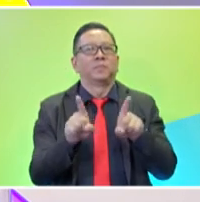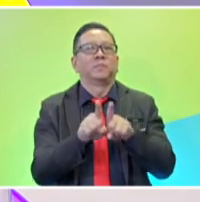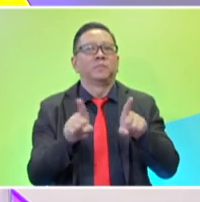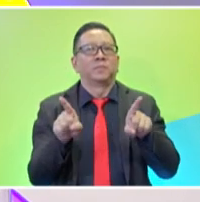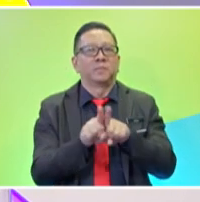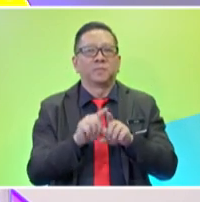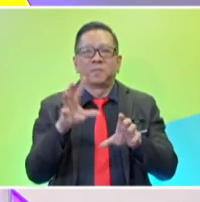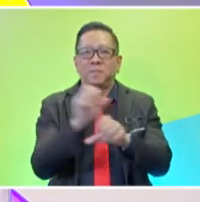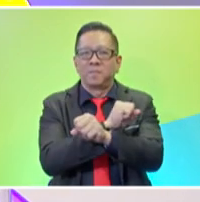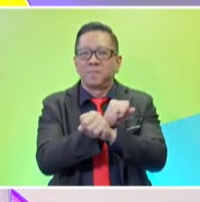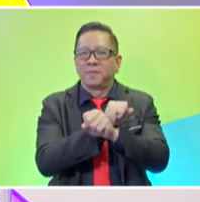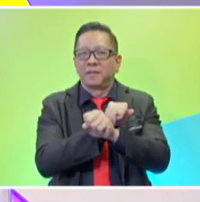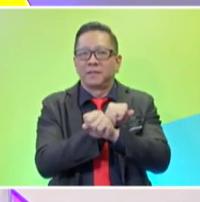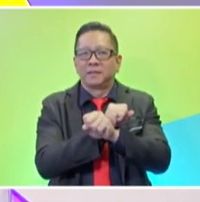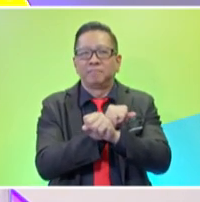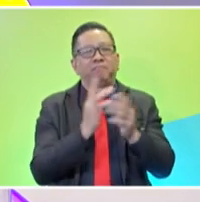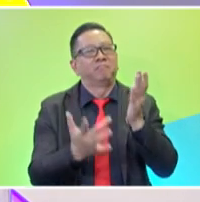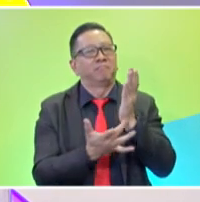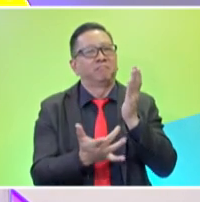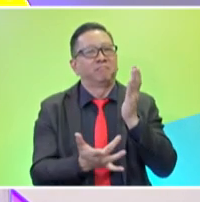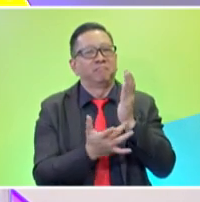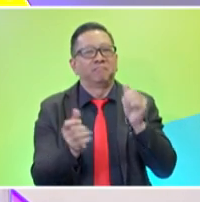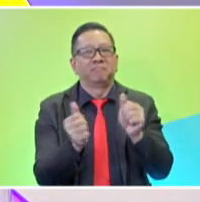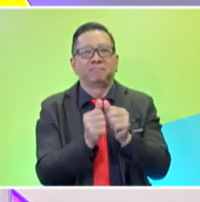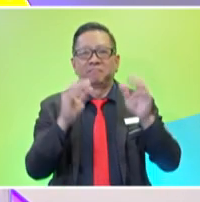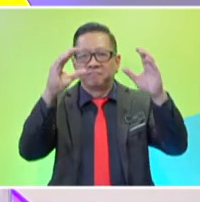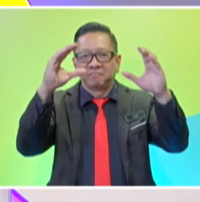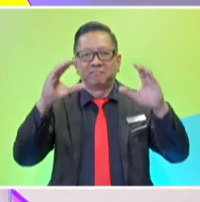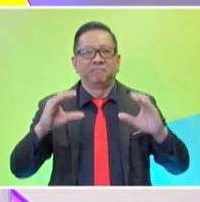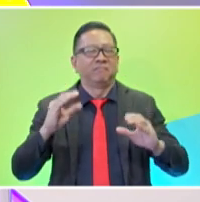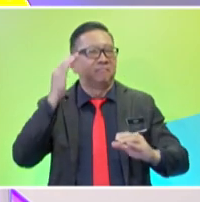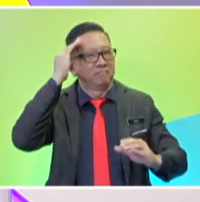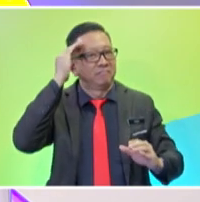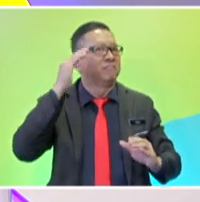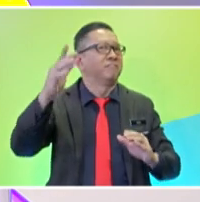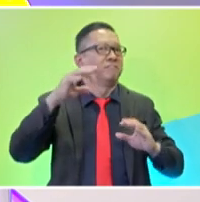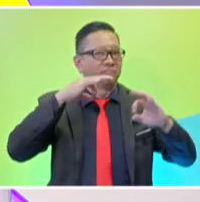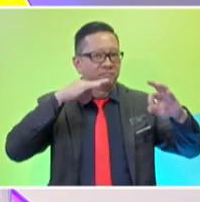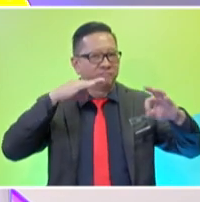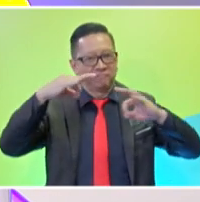dapatkan ya teknik-teknik dia dengan cara yang saya ganti